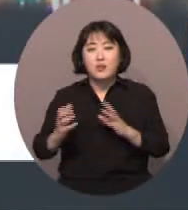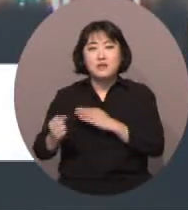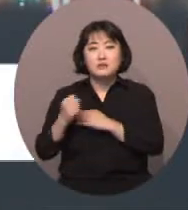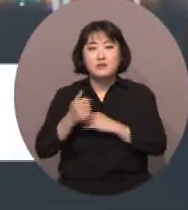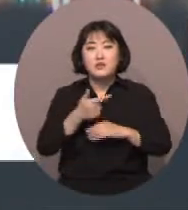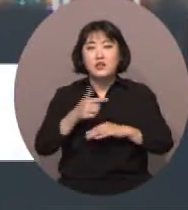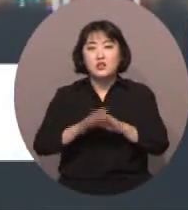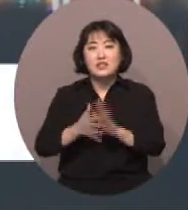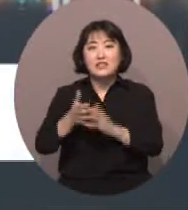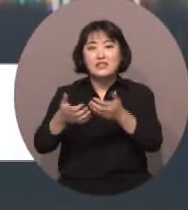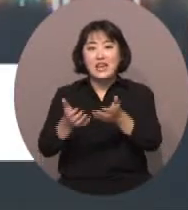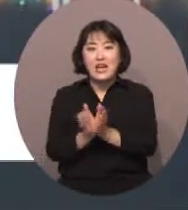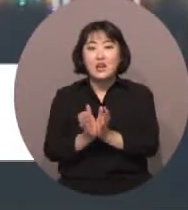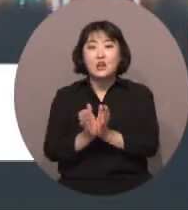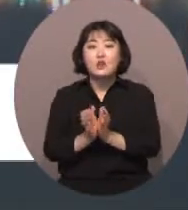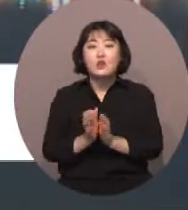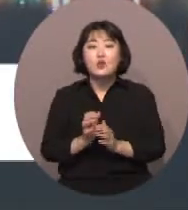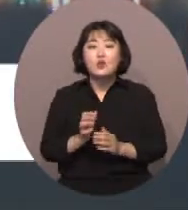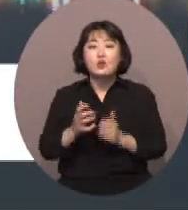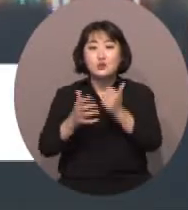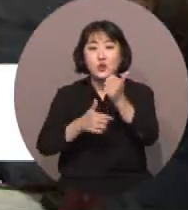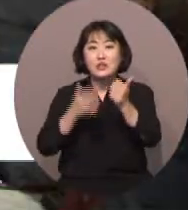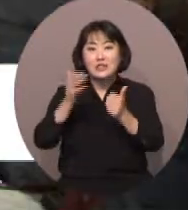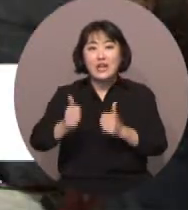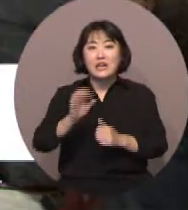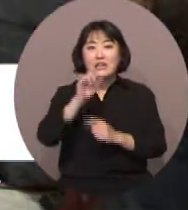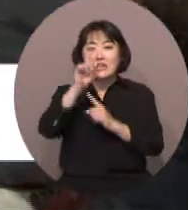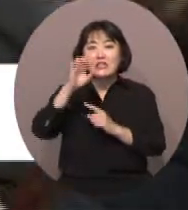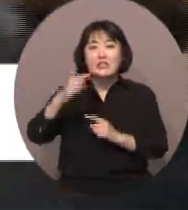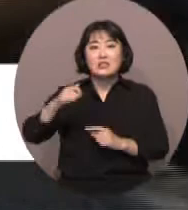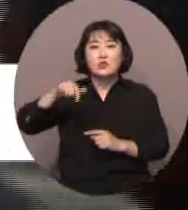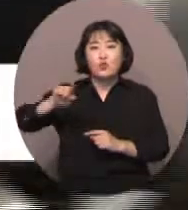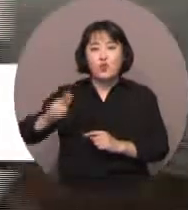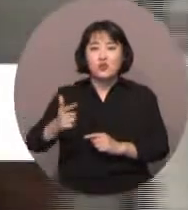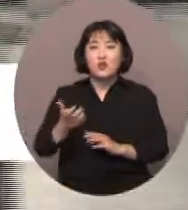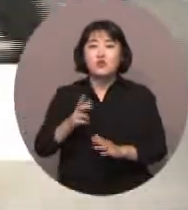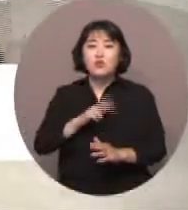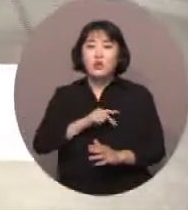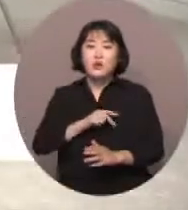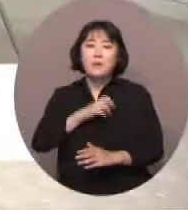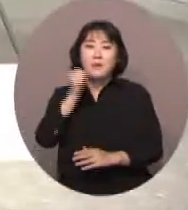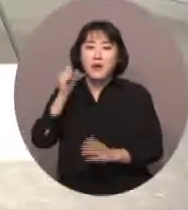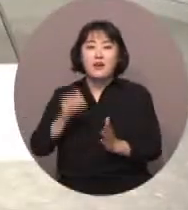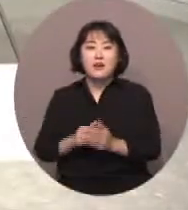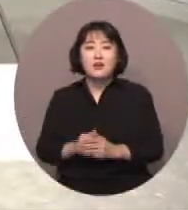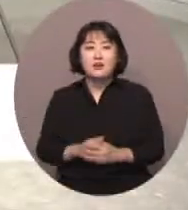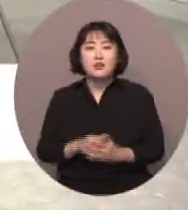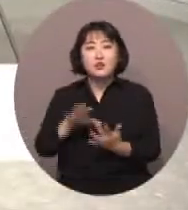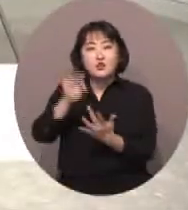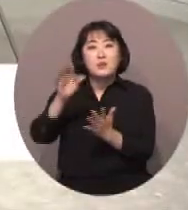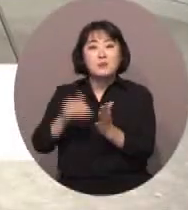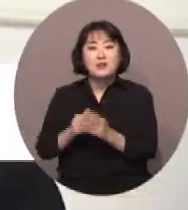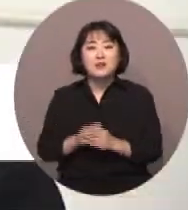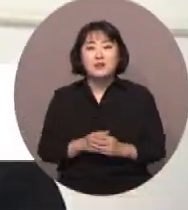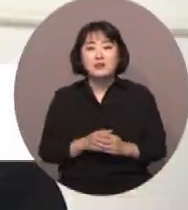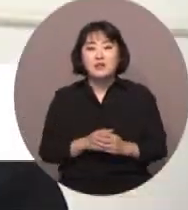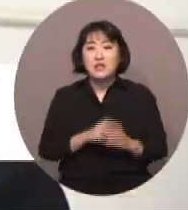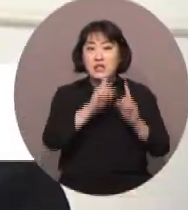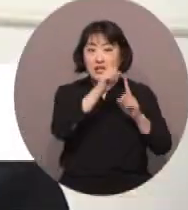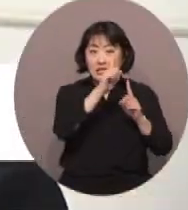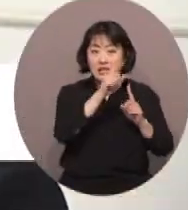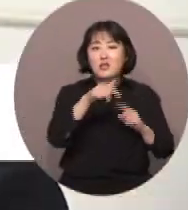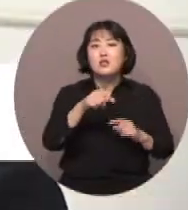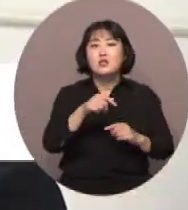국민의 힘 대전시장 위원장의 이은권 전 국회의원이 선출됐습니다 국민의 힘은 지난 이틀 동안 이전 의원과